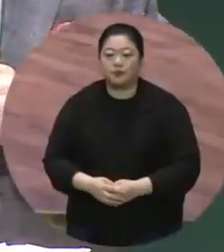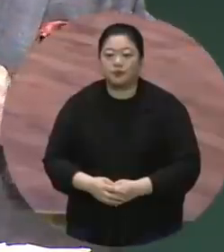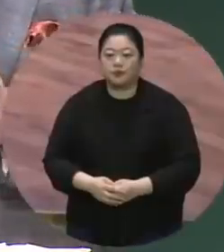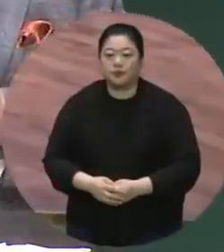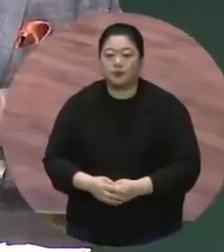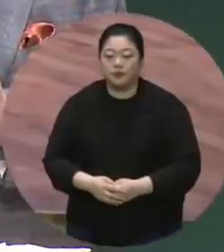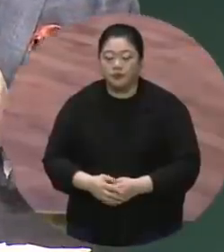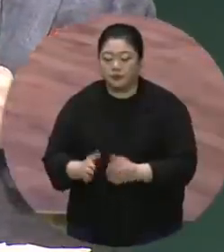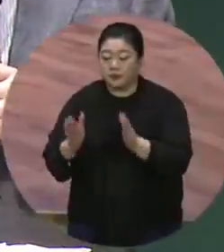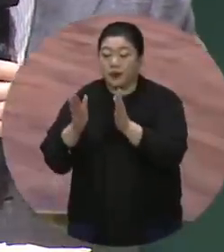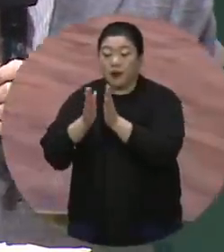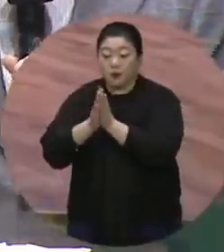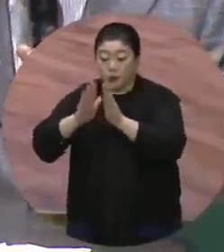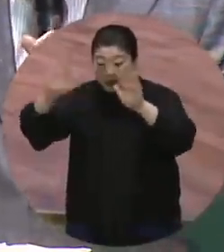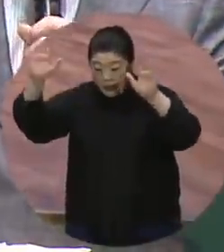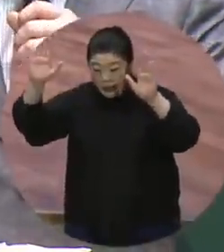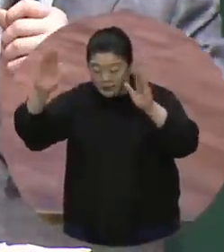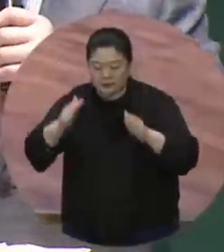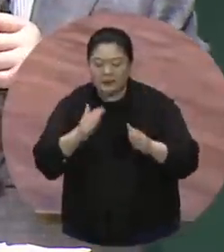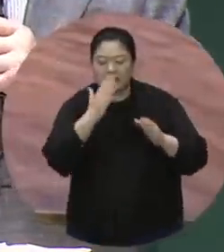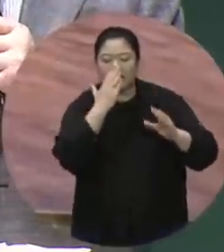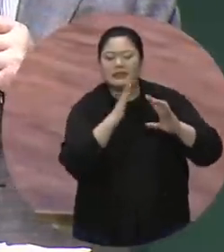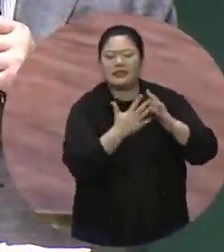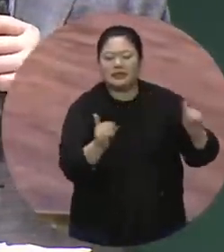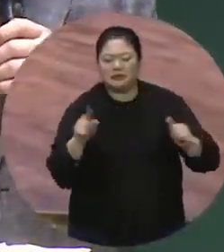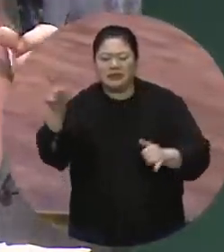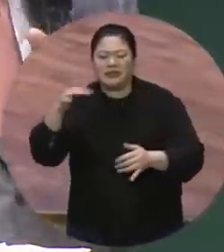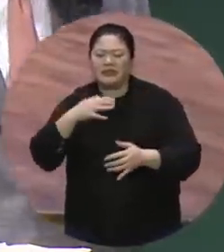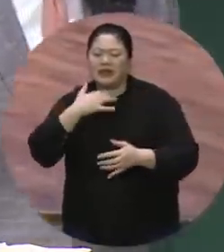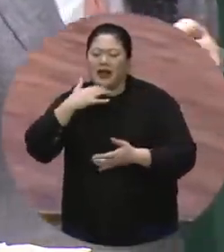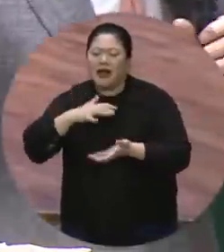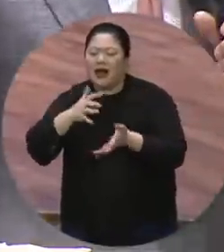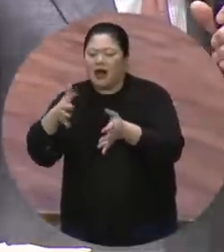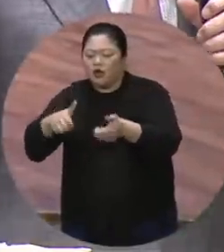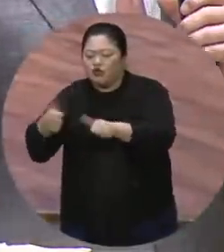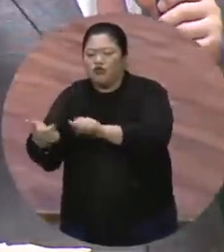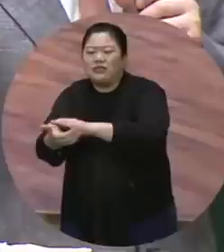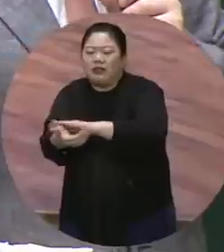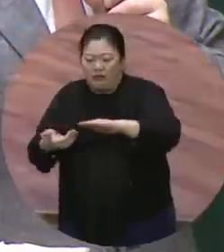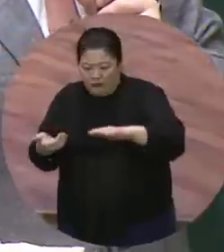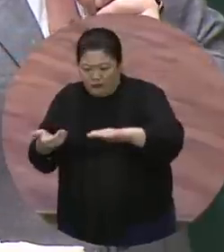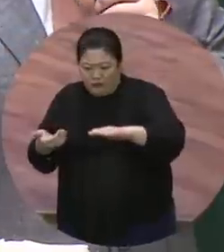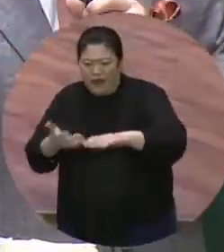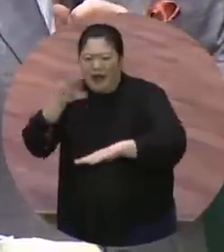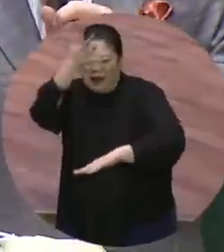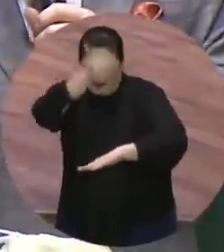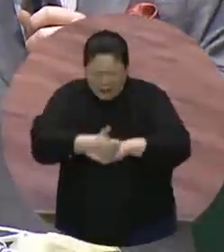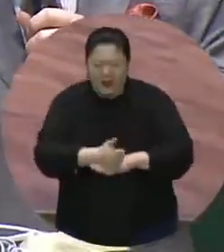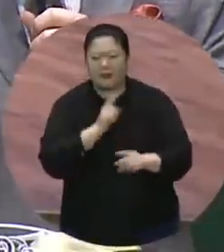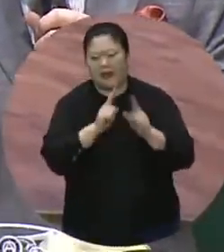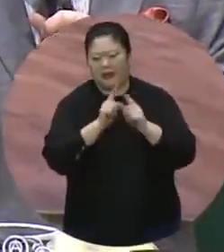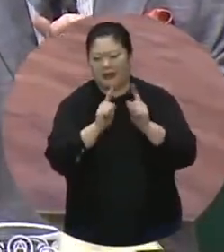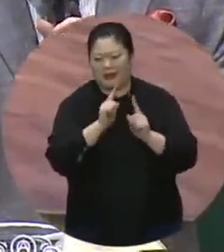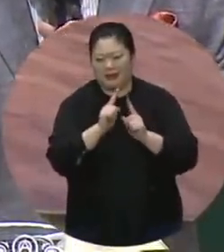모세가 이스라엘 백성들 향해서 유언을 하지요. 유언을 남기면서 하신 말씀. 유언으로 하는 말씀.